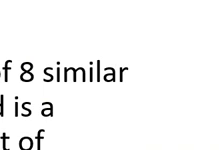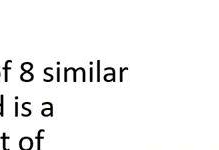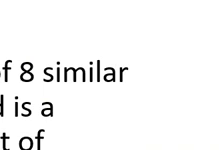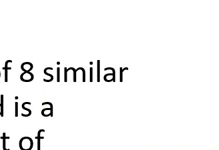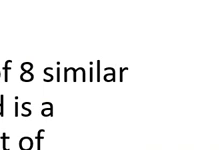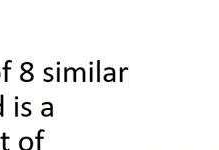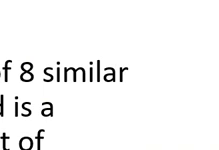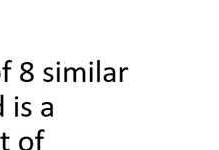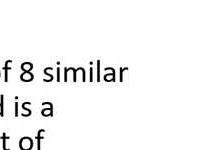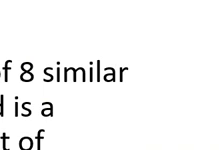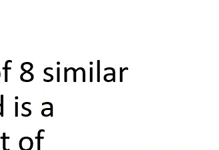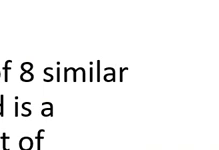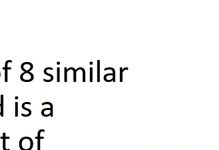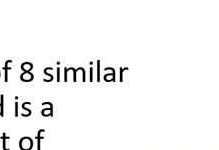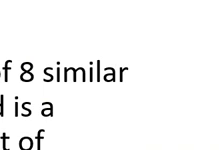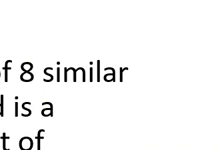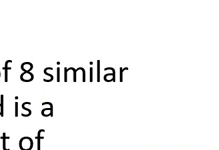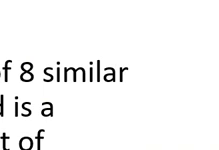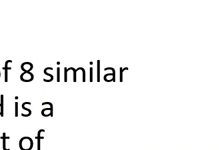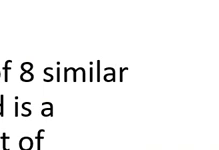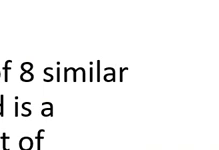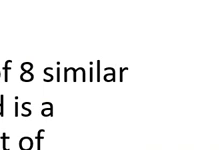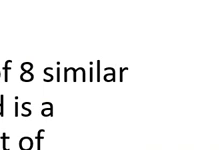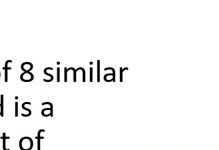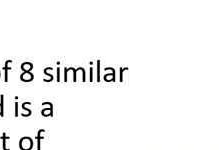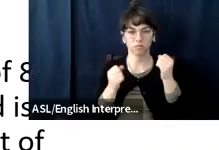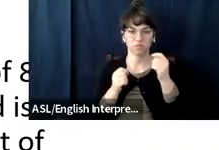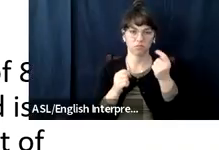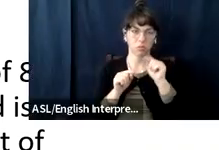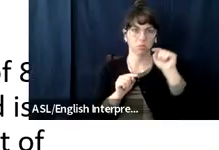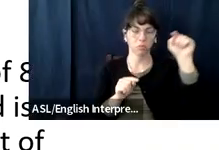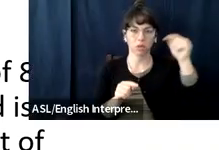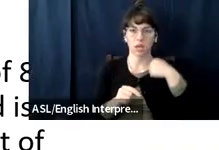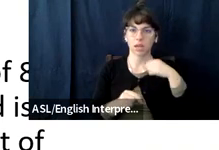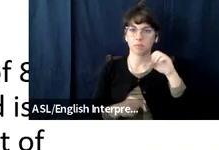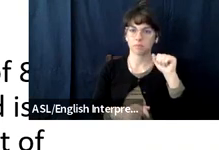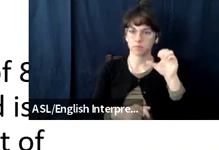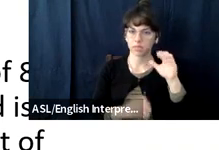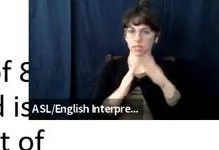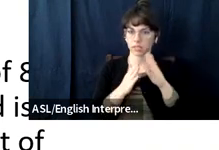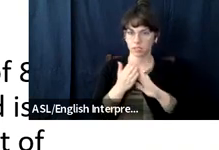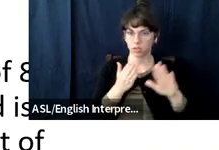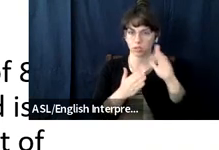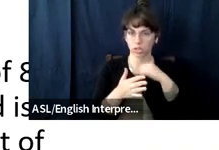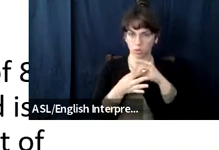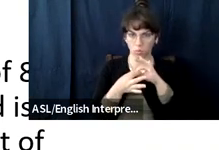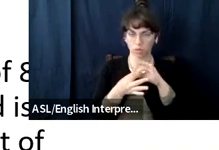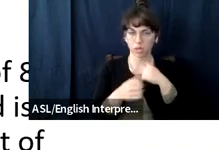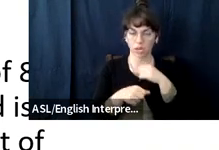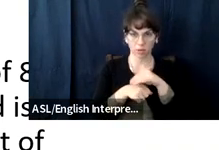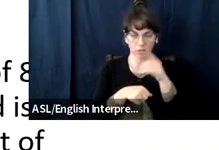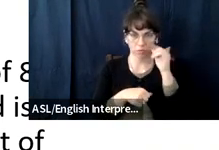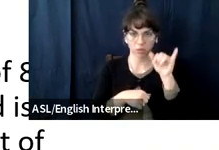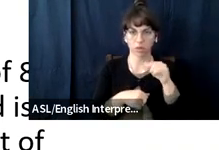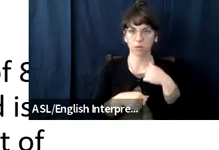all pretty spread apart, so the one here at fac city college is the one that I coordinate and I'm a counselor for. And we do serve students with